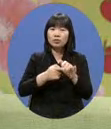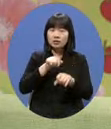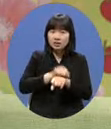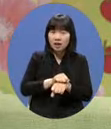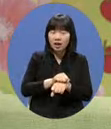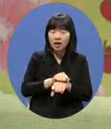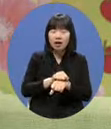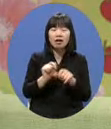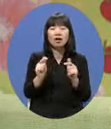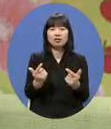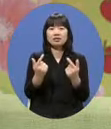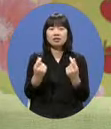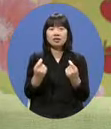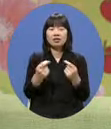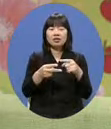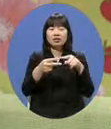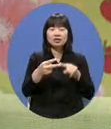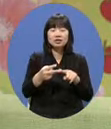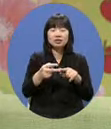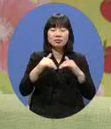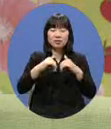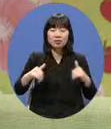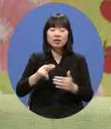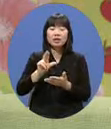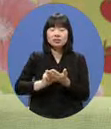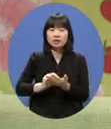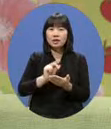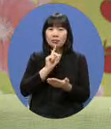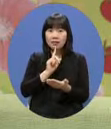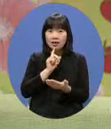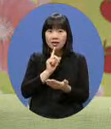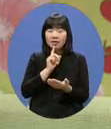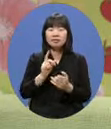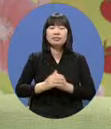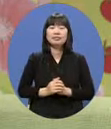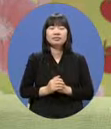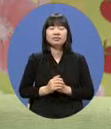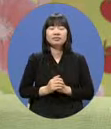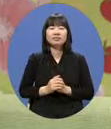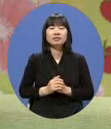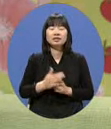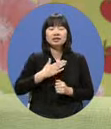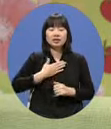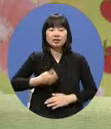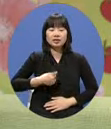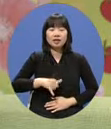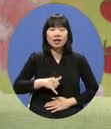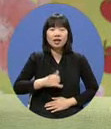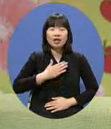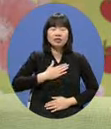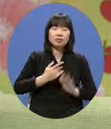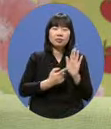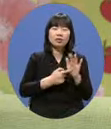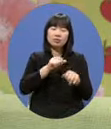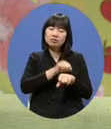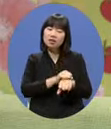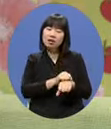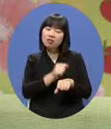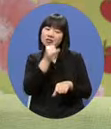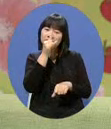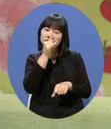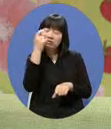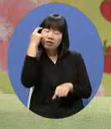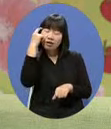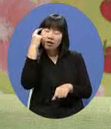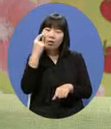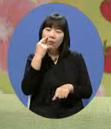아이는 아니다 그니까 그거 두 가지는 별개의 문제다라고 설명을 해 주셨는데 그러면 내 아이는 감정 표현을 잘하는 아이일까 엄마가 이제